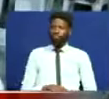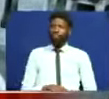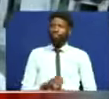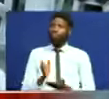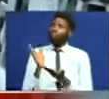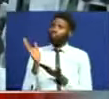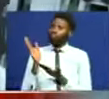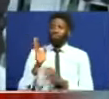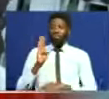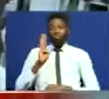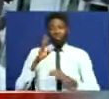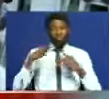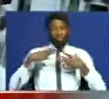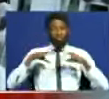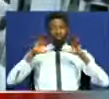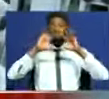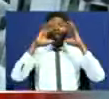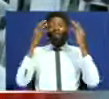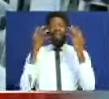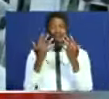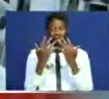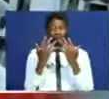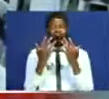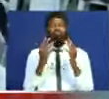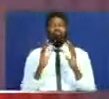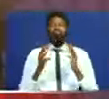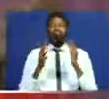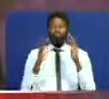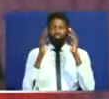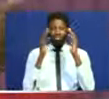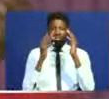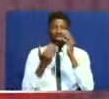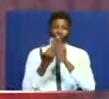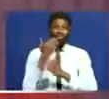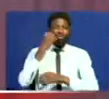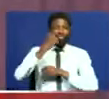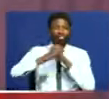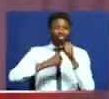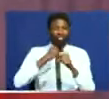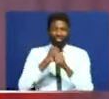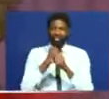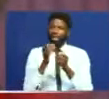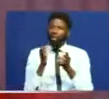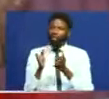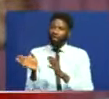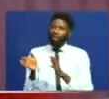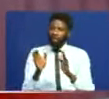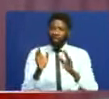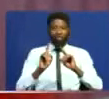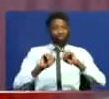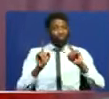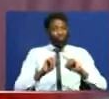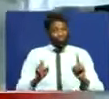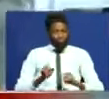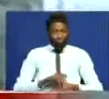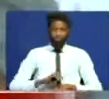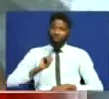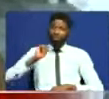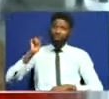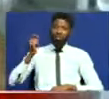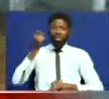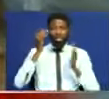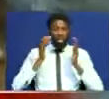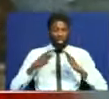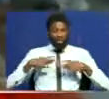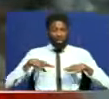Huku mabilioni ya watu ulimwenguni wakiukaribisha mwaka mpya kwa njia mbalimbali za kipekee, Wakenya pia hawakuachwa nyuma, huku maelfu ya